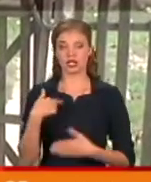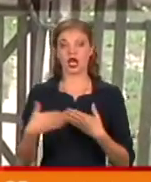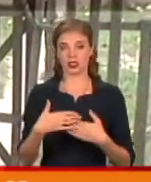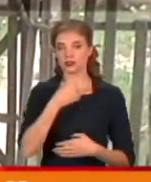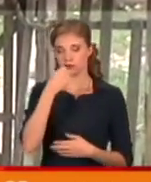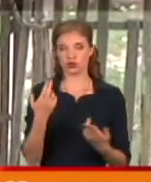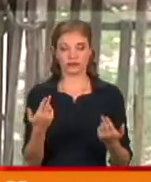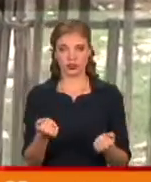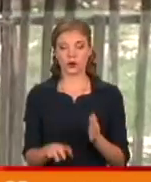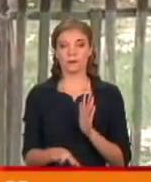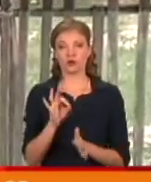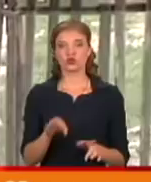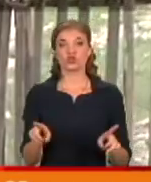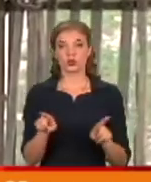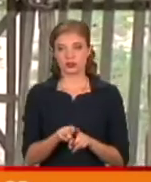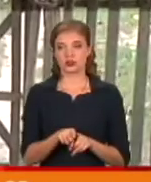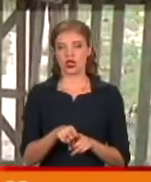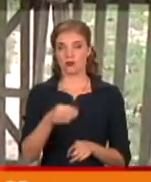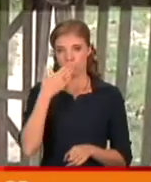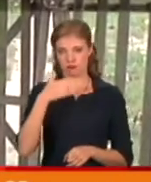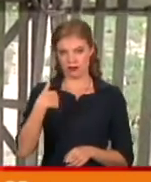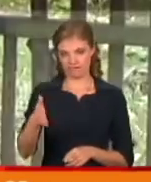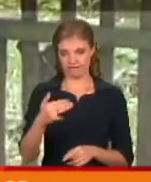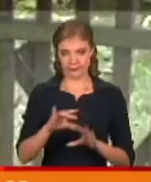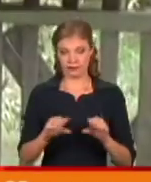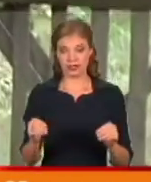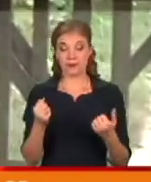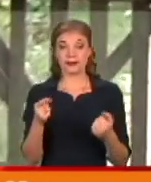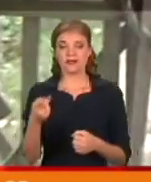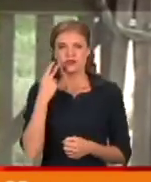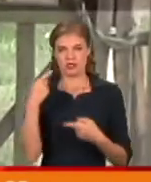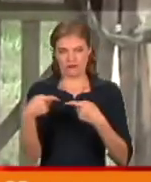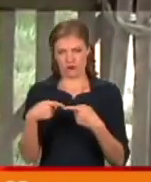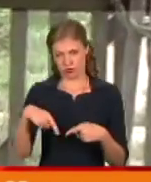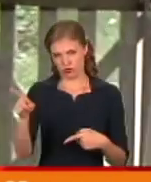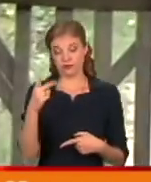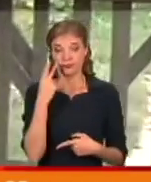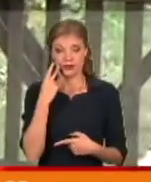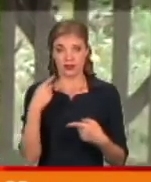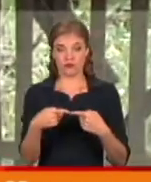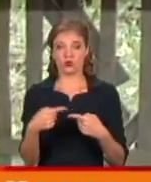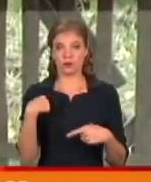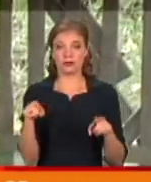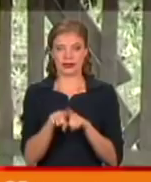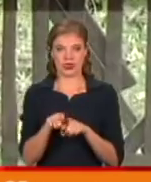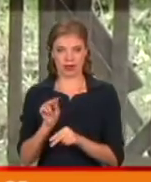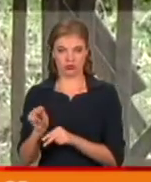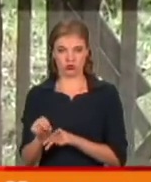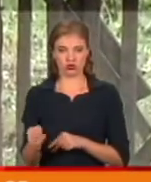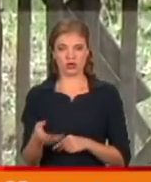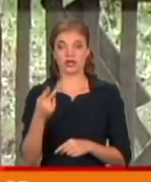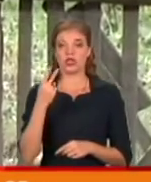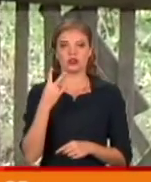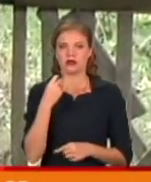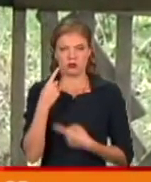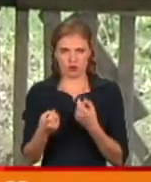так. Получилось так, дав по губам і все. Всігда вони в углу стоять у мене, всігда. Ми їх так приучили, ми